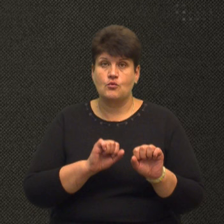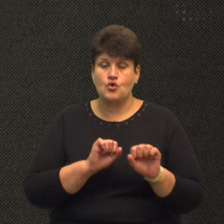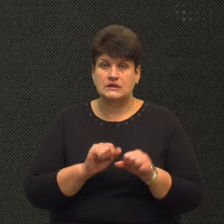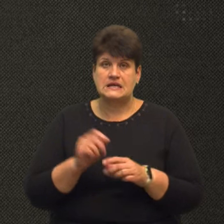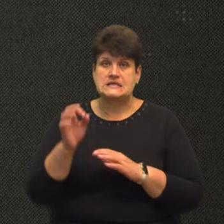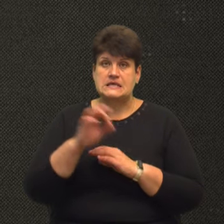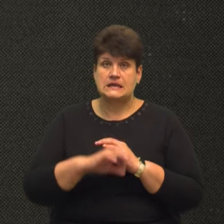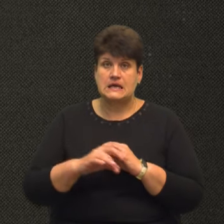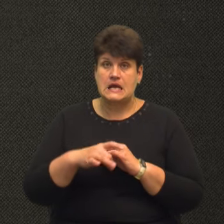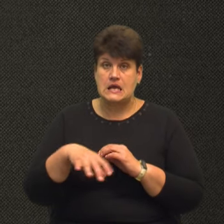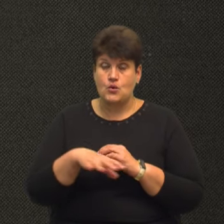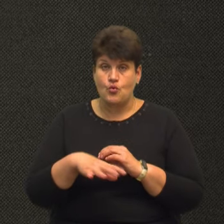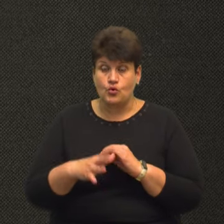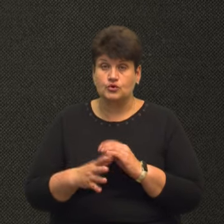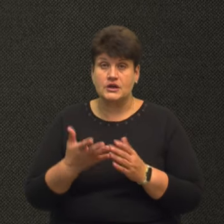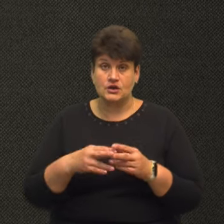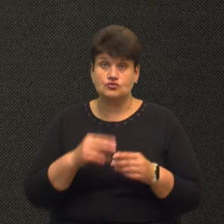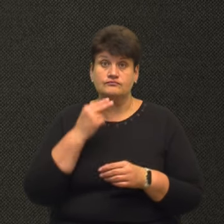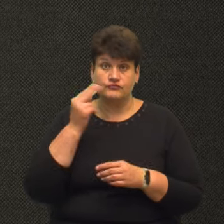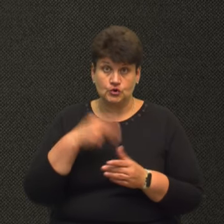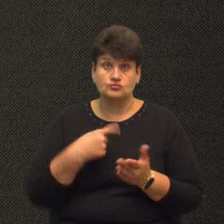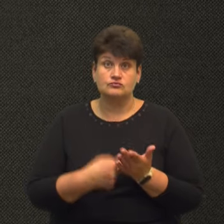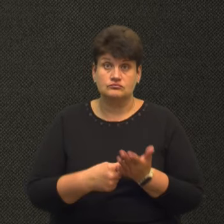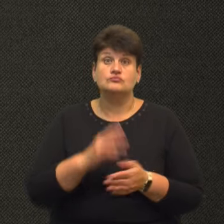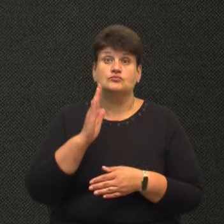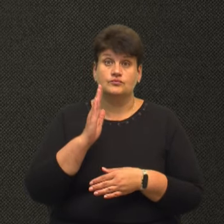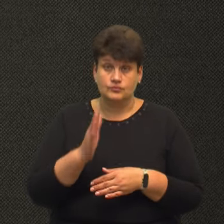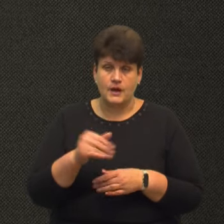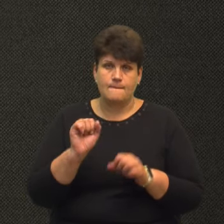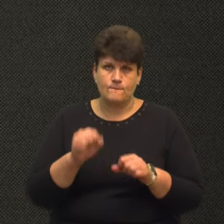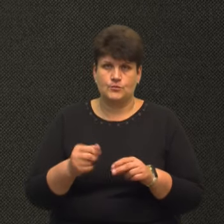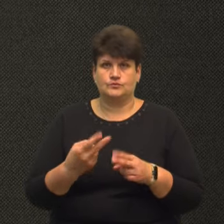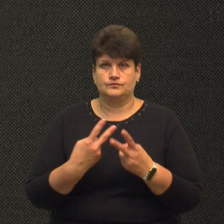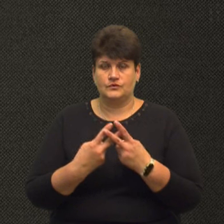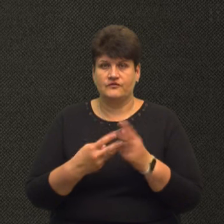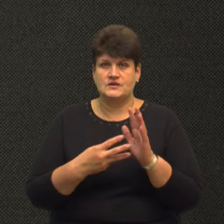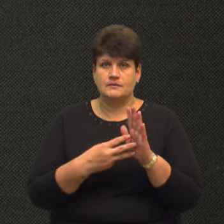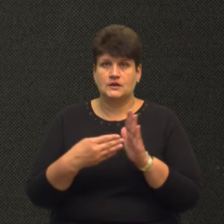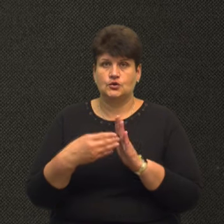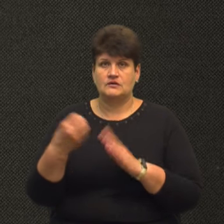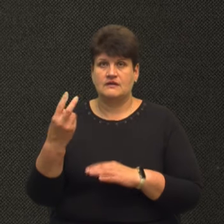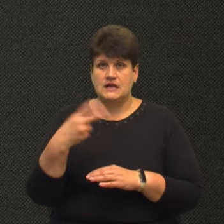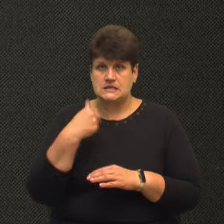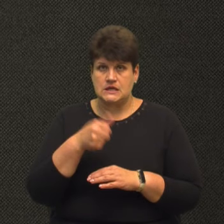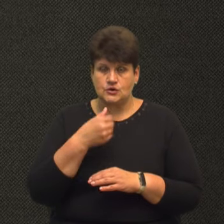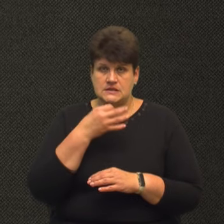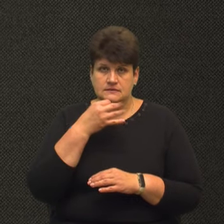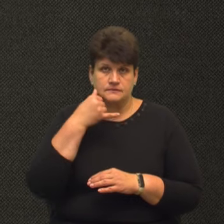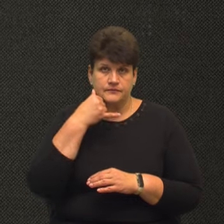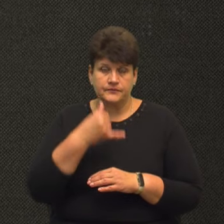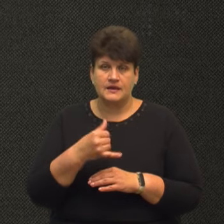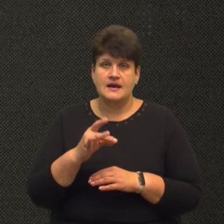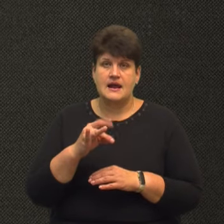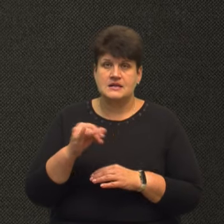якщо провину працівників центру комплектування доведуть їх можуть позбавити волі від 8ми до 12 років повідомила телефоном речниця